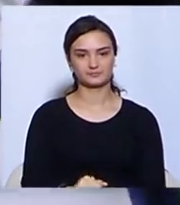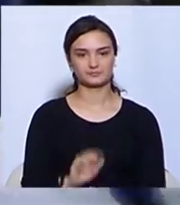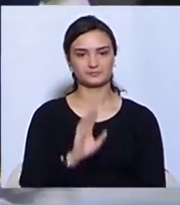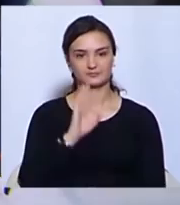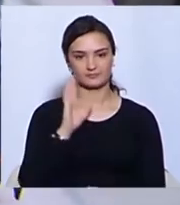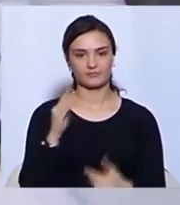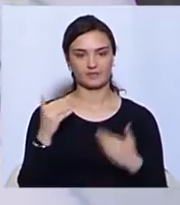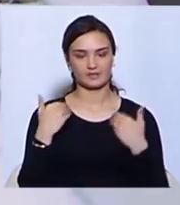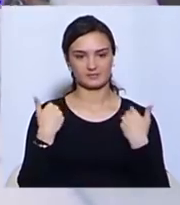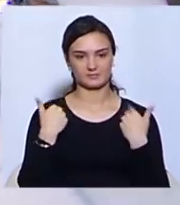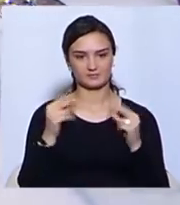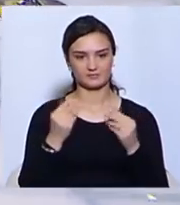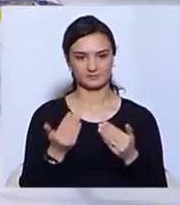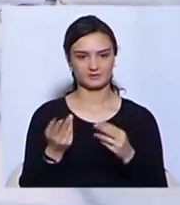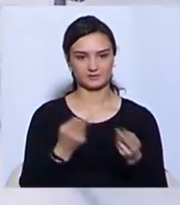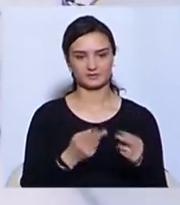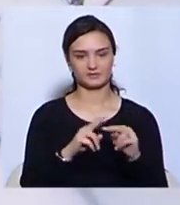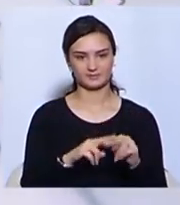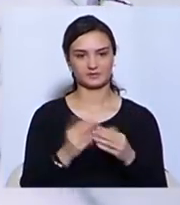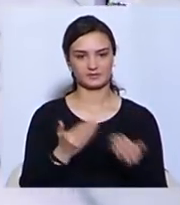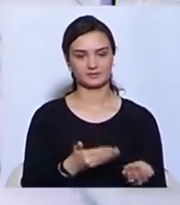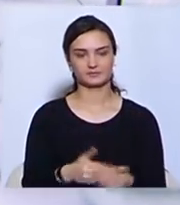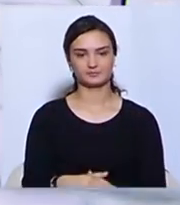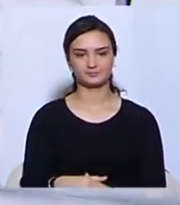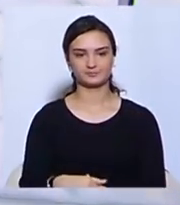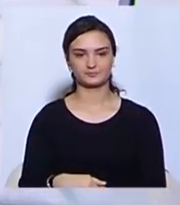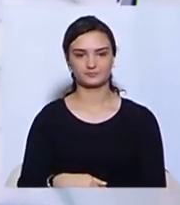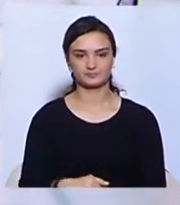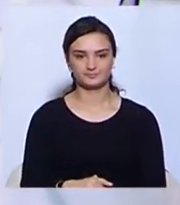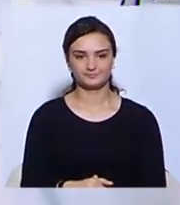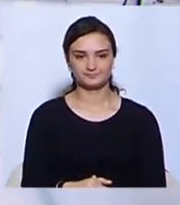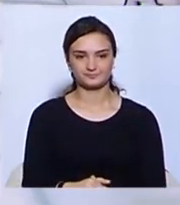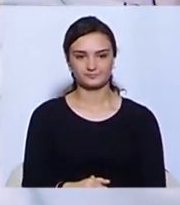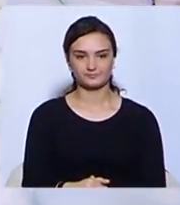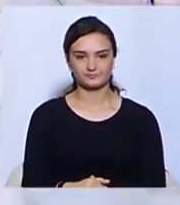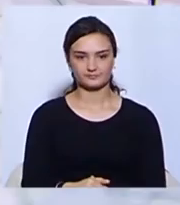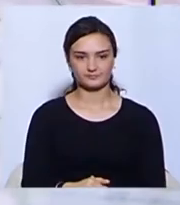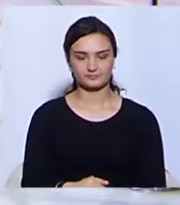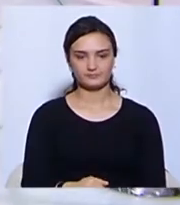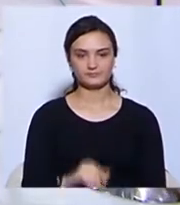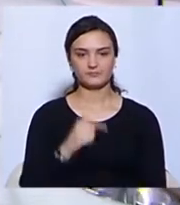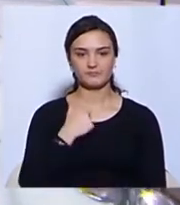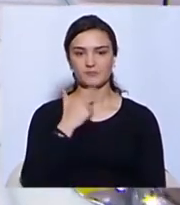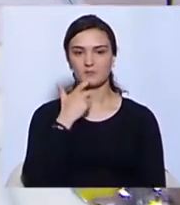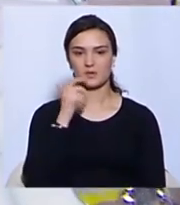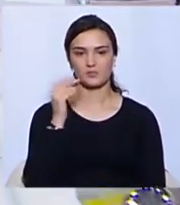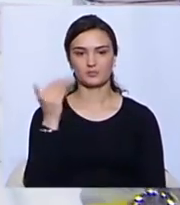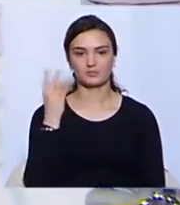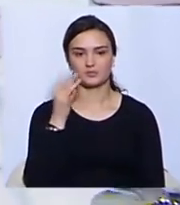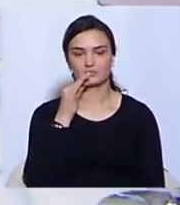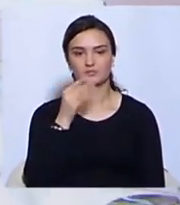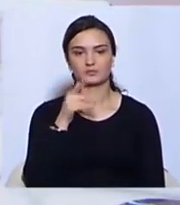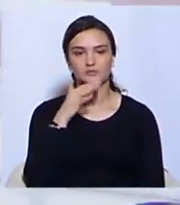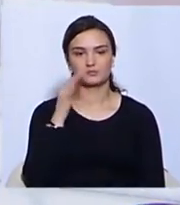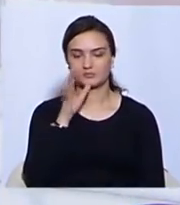დილამშვიდობისა. გამარჯობათ. დავზანდით ქალბატონ მაკა. მე უნდა მაყურებელს გავახსენო, რომ თქვენთან